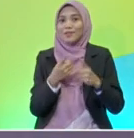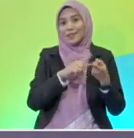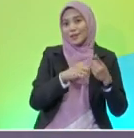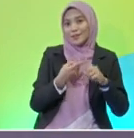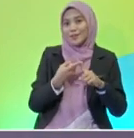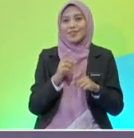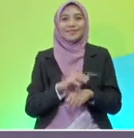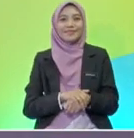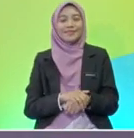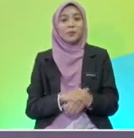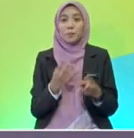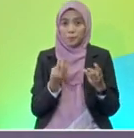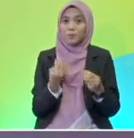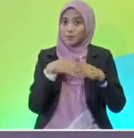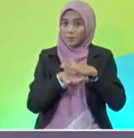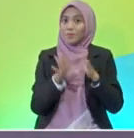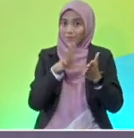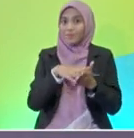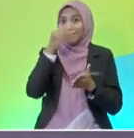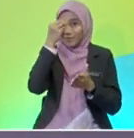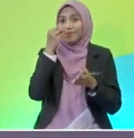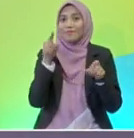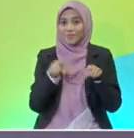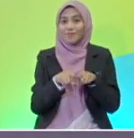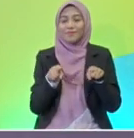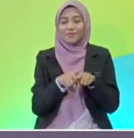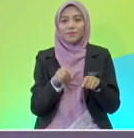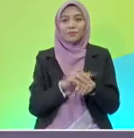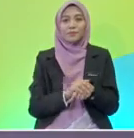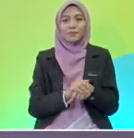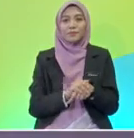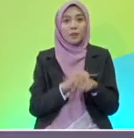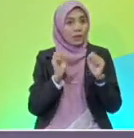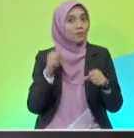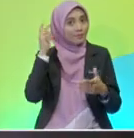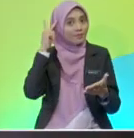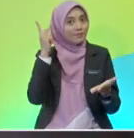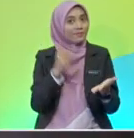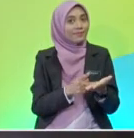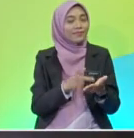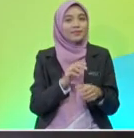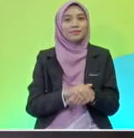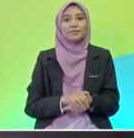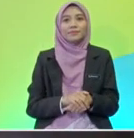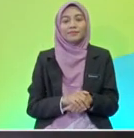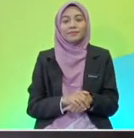nak masuk juga kami na masuk juga boleh dengan murid-murid yang akan bersama dengan kita Pada hari ini Oke